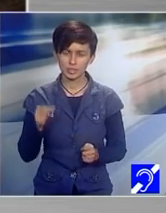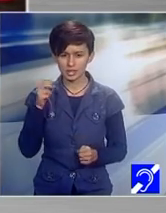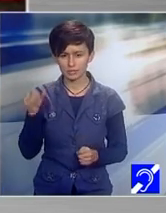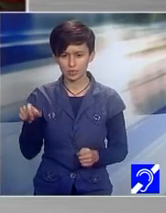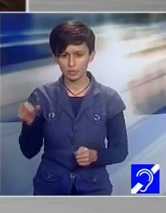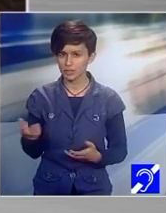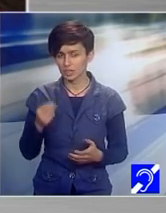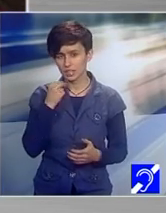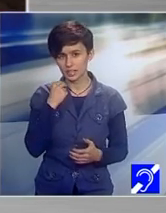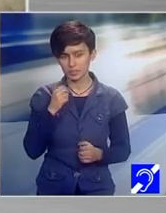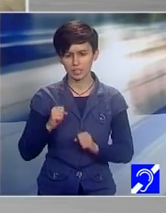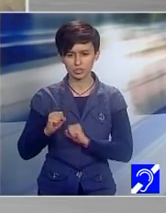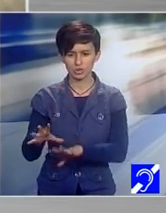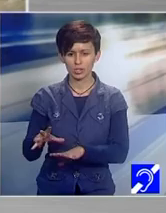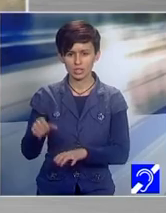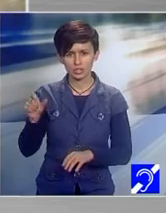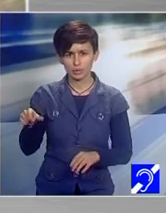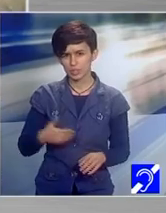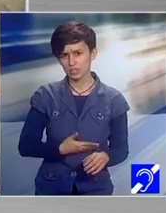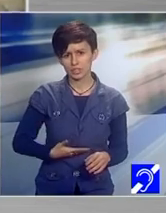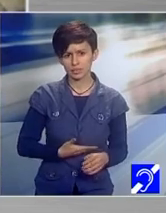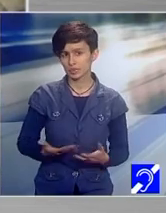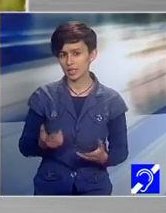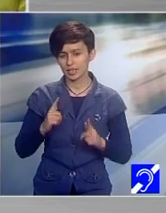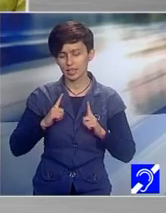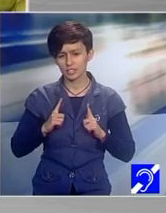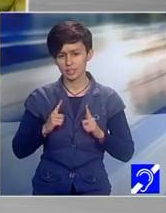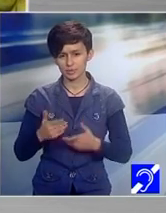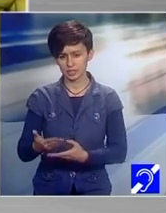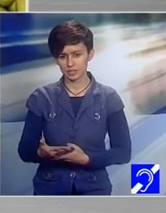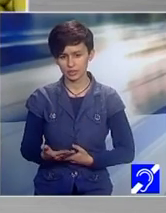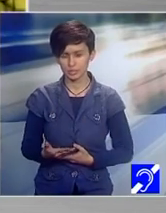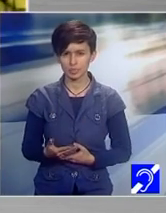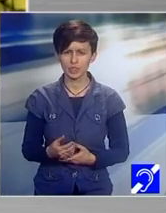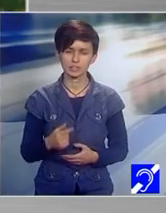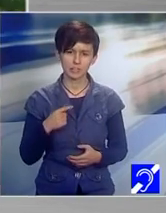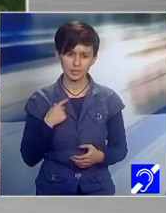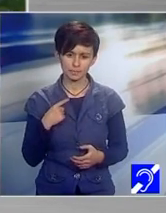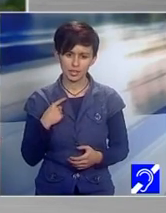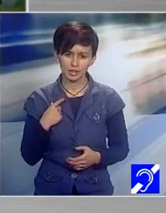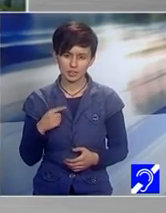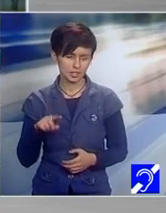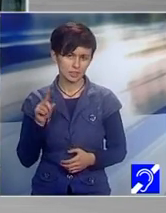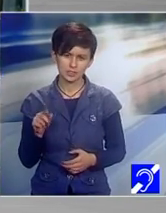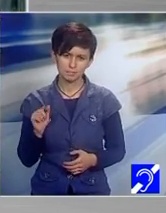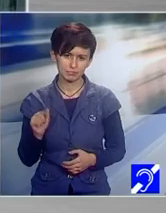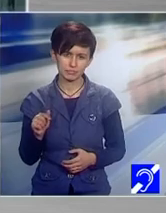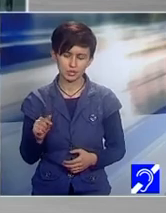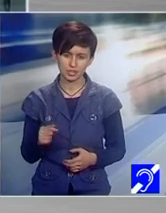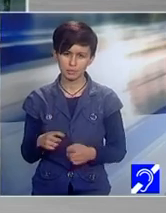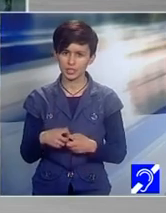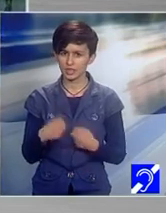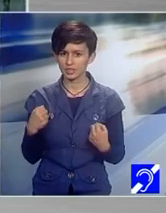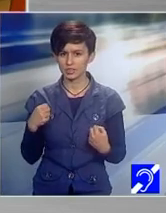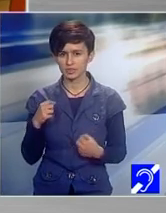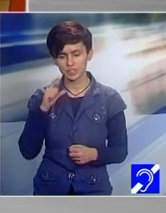aruncă către cel frământ care de-abia așteaptă să primească? Sigur că este retorică formula. Și această lege